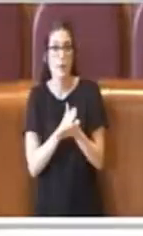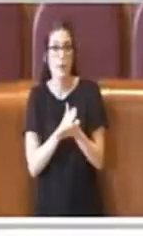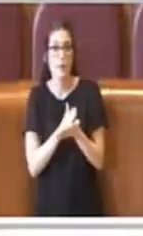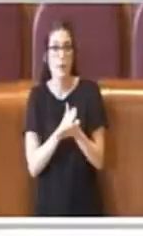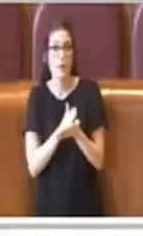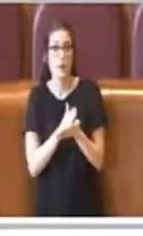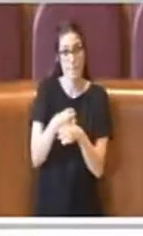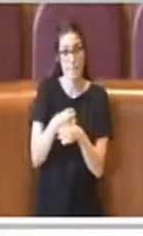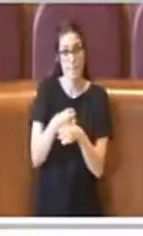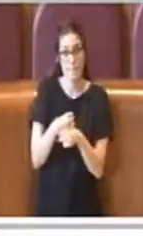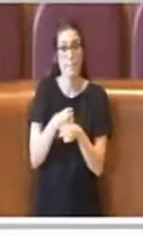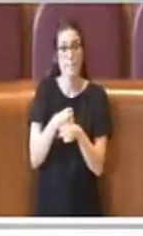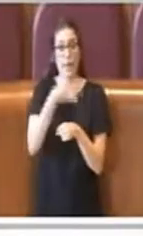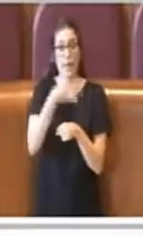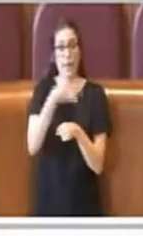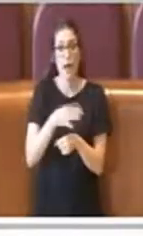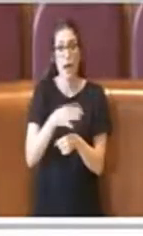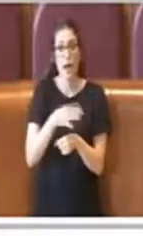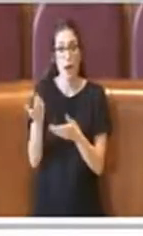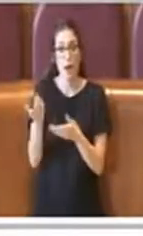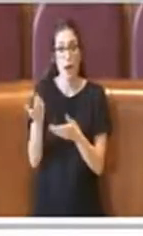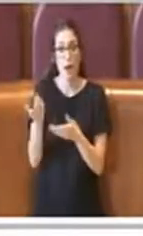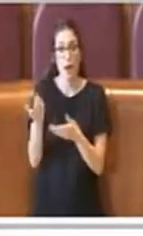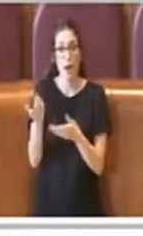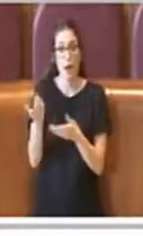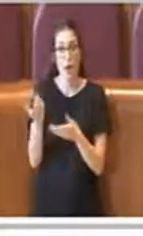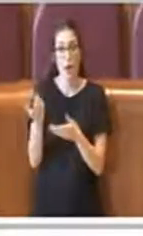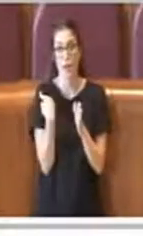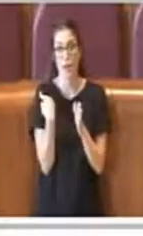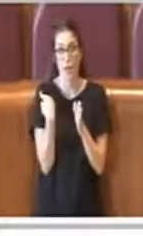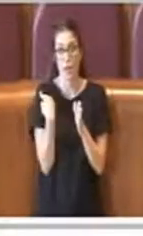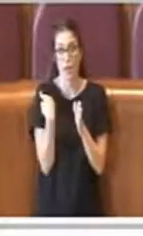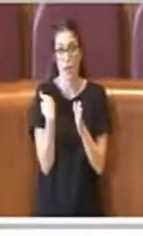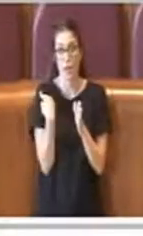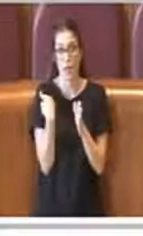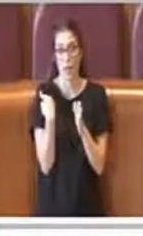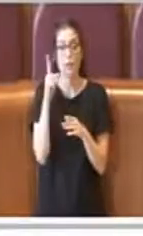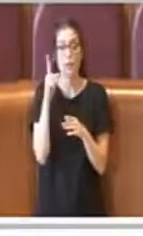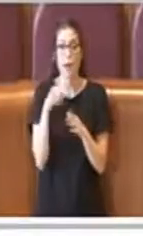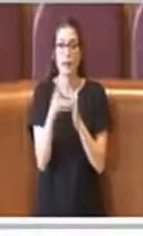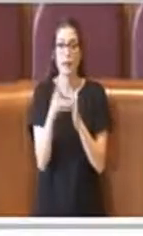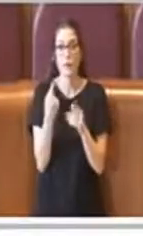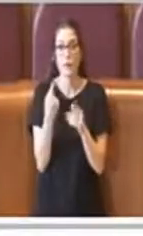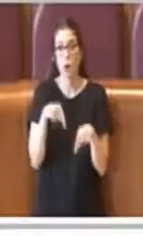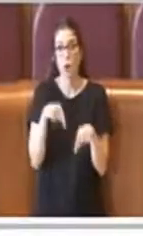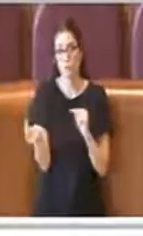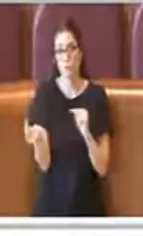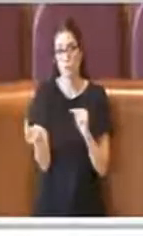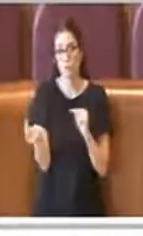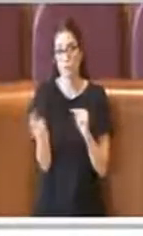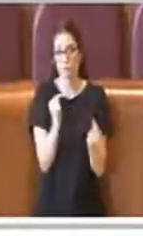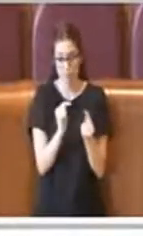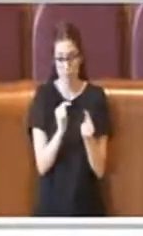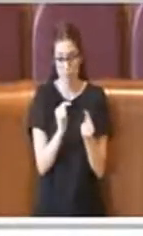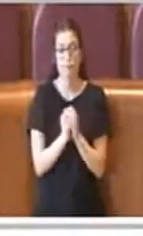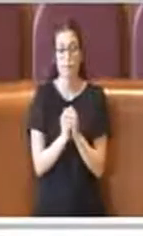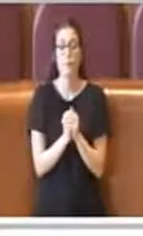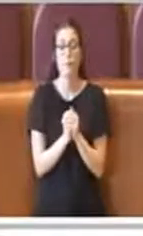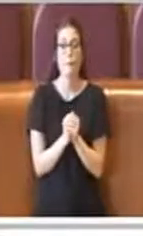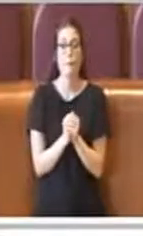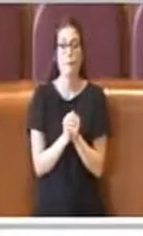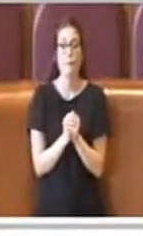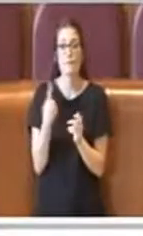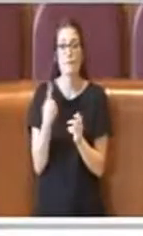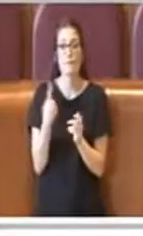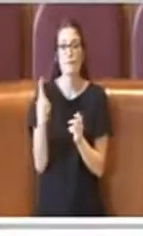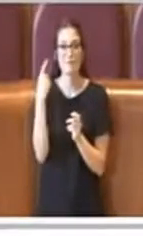sintesi che è riuscita a fare con la delibera di ieri, ma soprattutto con la delibera che stiamo discutendo in questo momento.